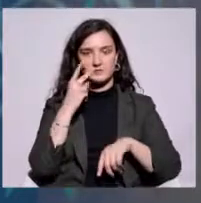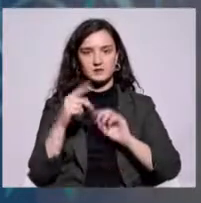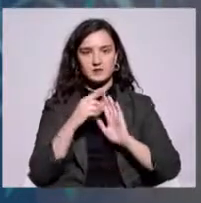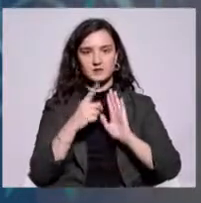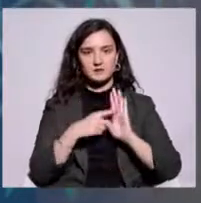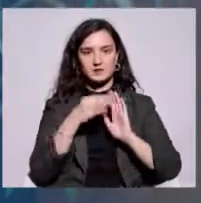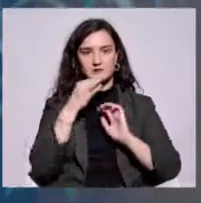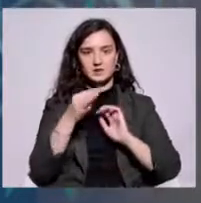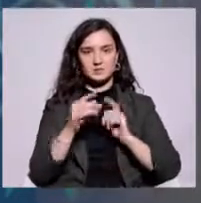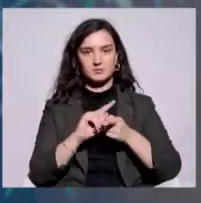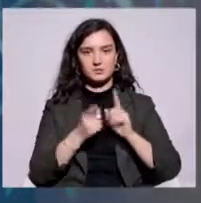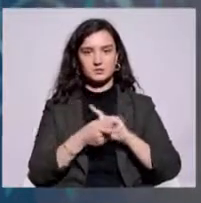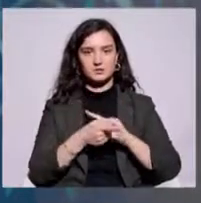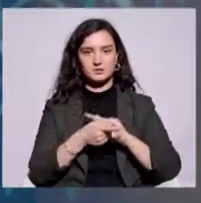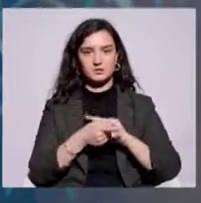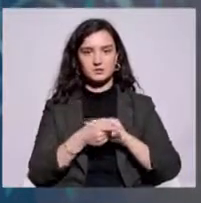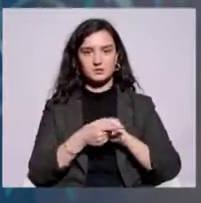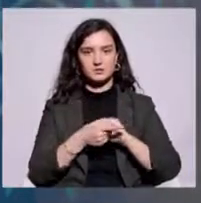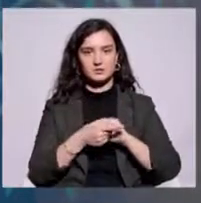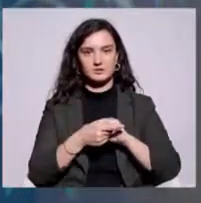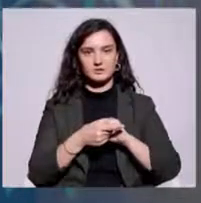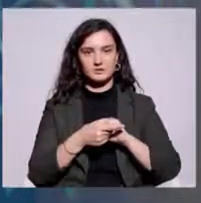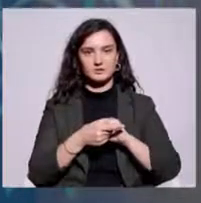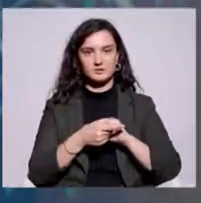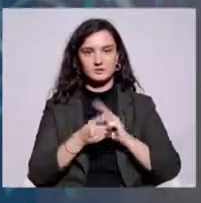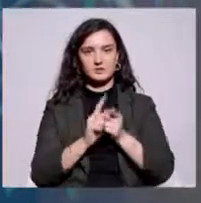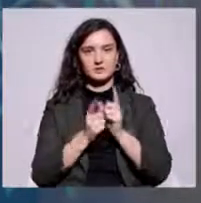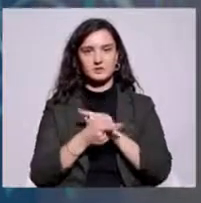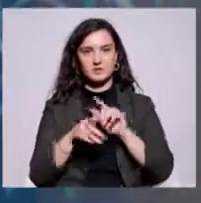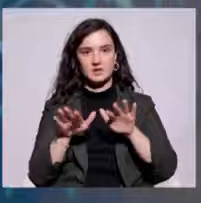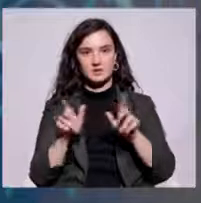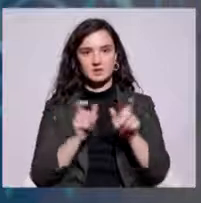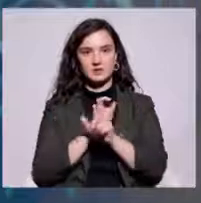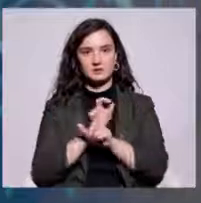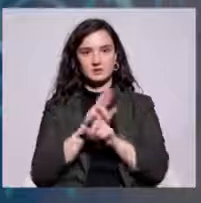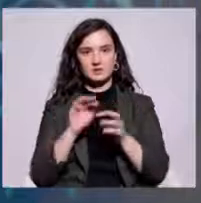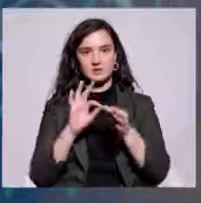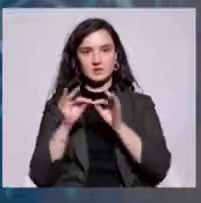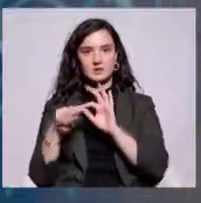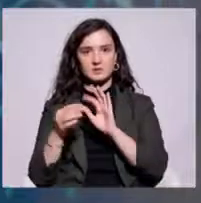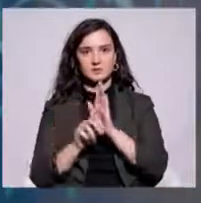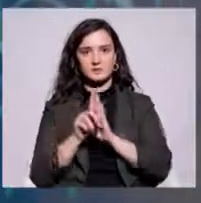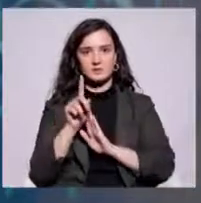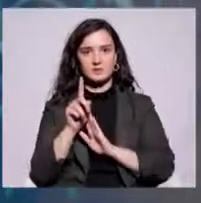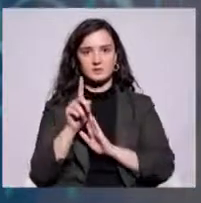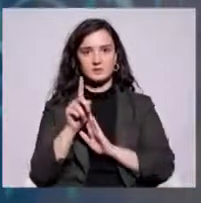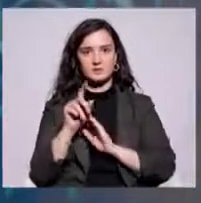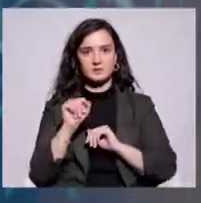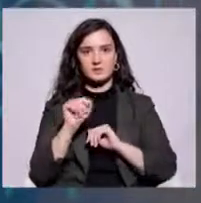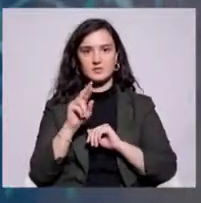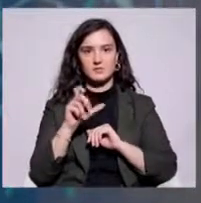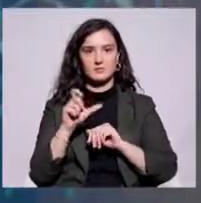კითხვით წინადადებაში there და are ცვლიან ადგილებს და წინადადებას ვიწყებთ